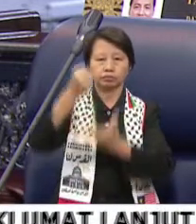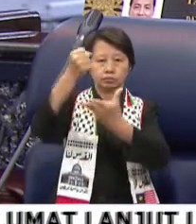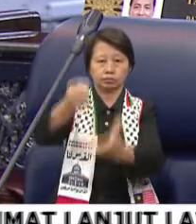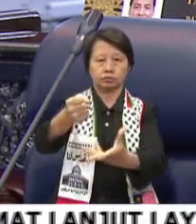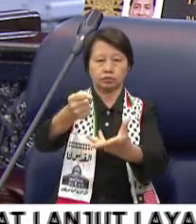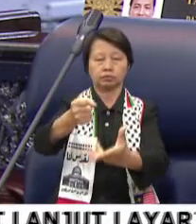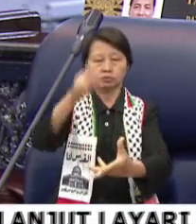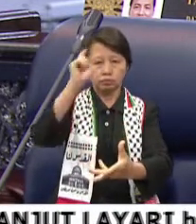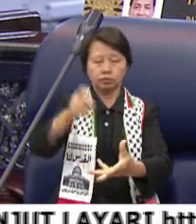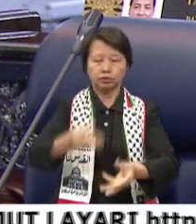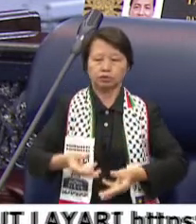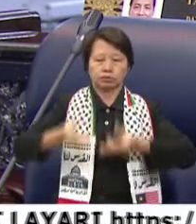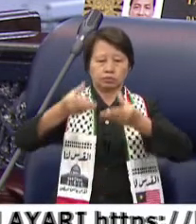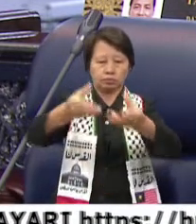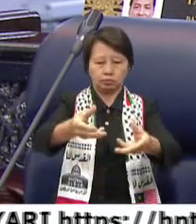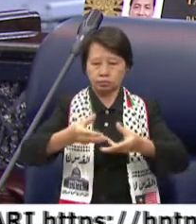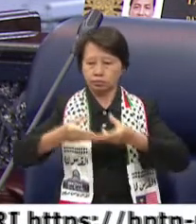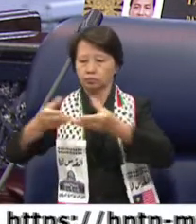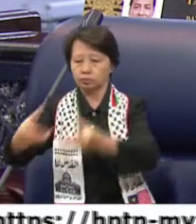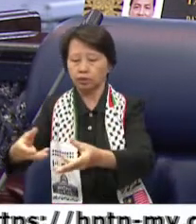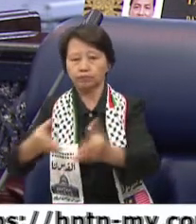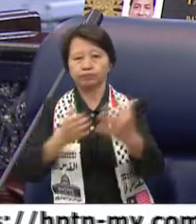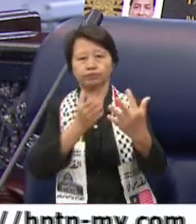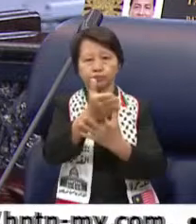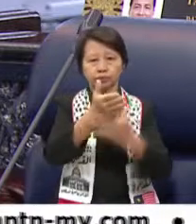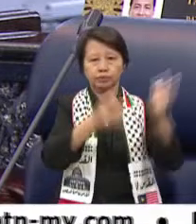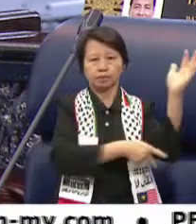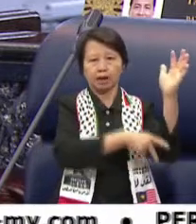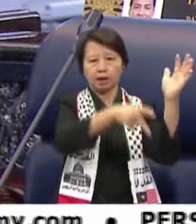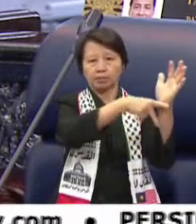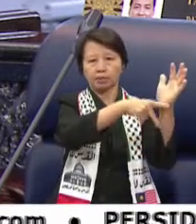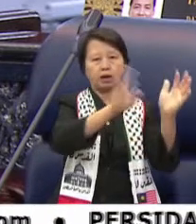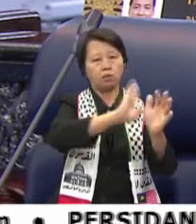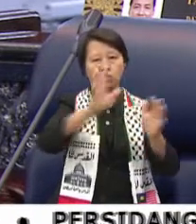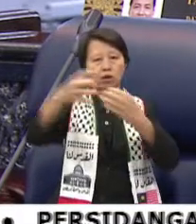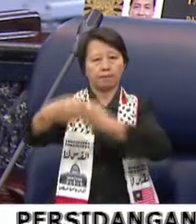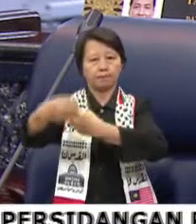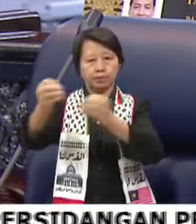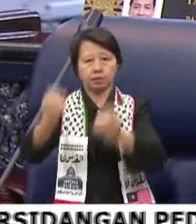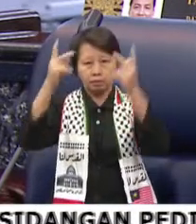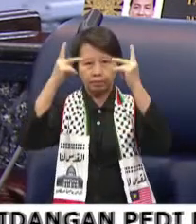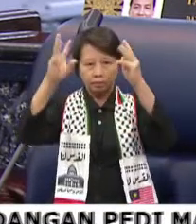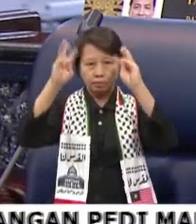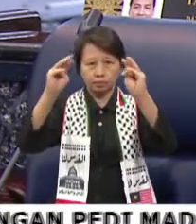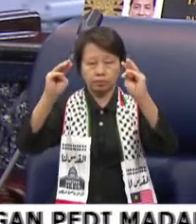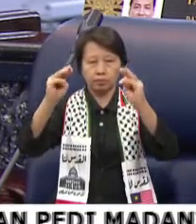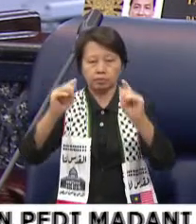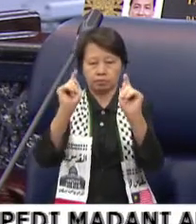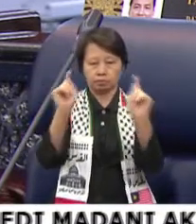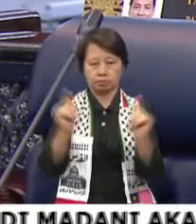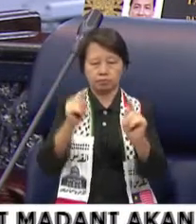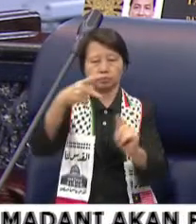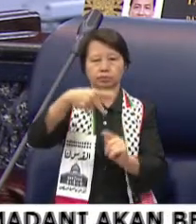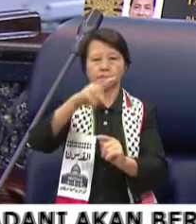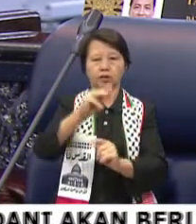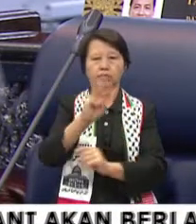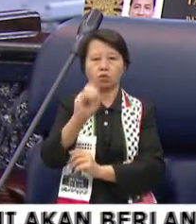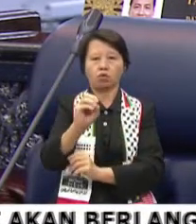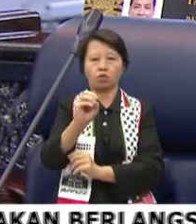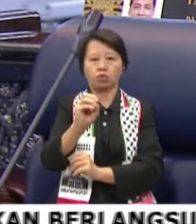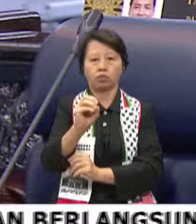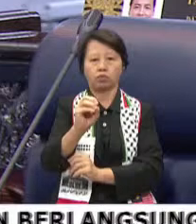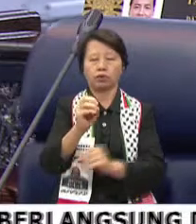dana juga perlu disalurkan melalui parlimen bukannya pejabat Perdana Menteri in bracket pmo